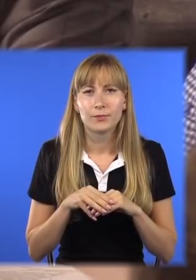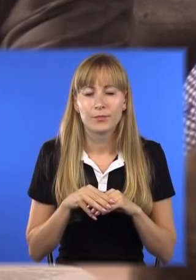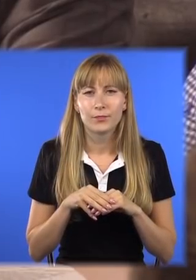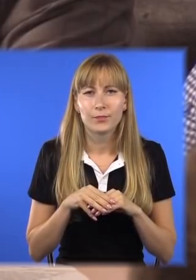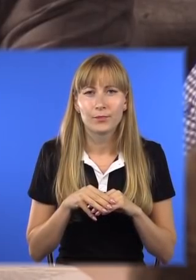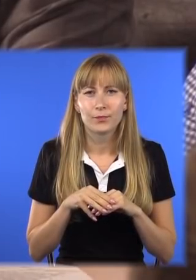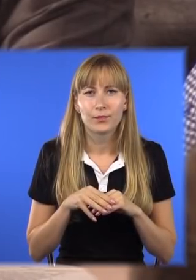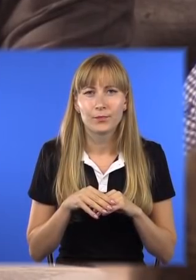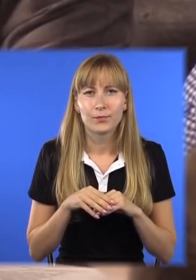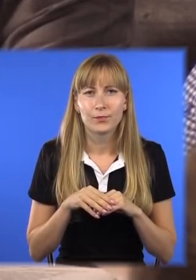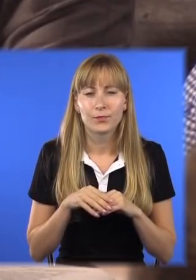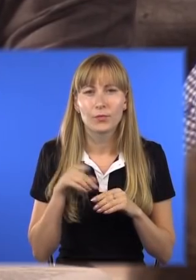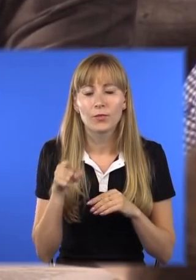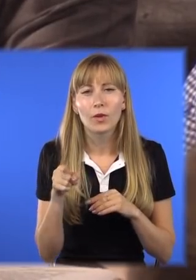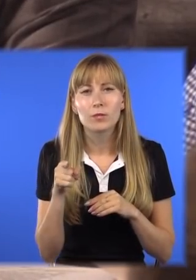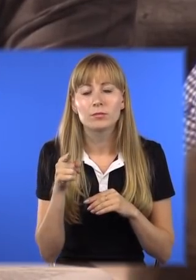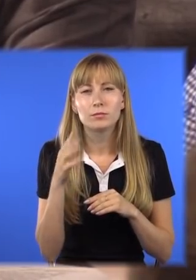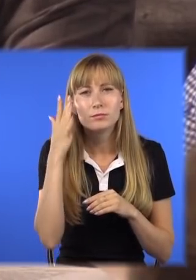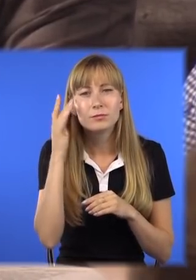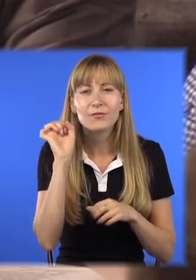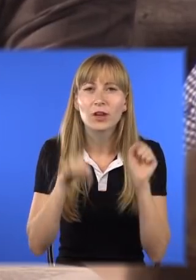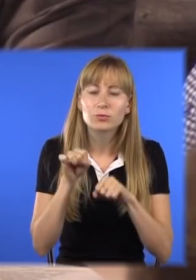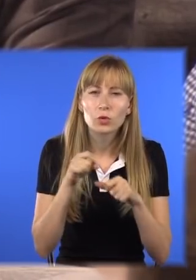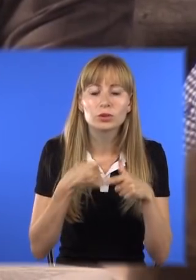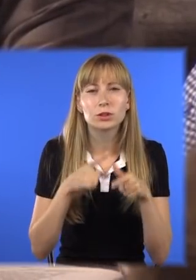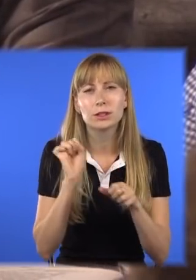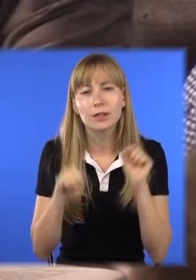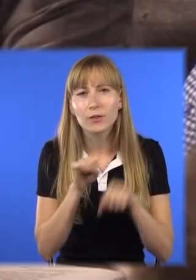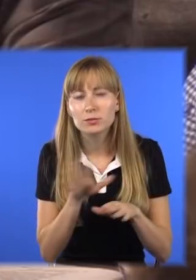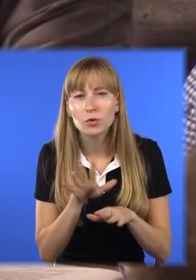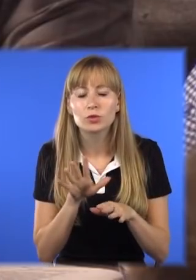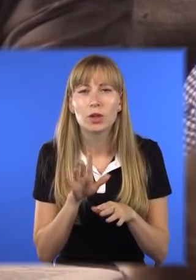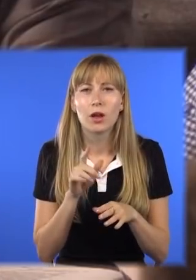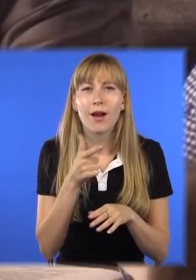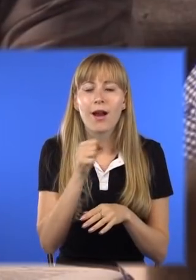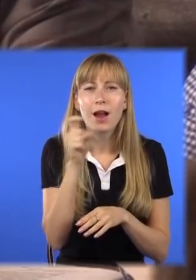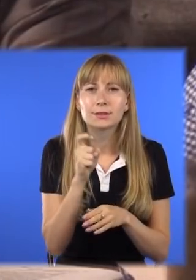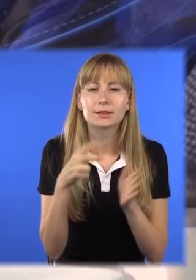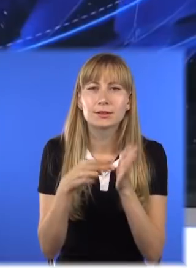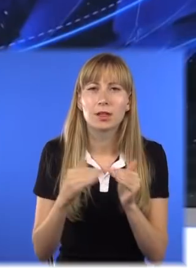проговорюють можливість або неможливість фактично підвищення тарифів на газ.